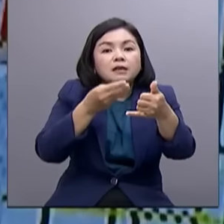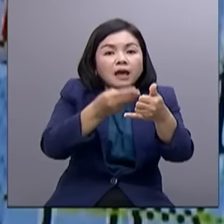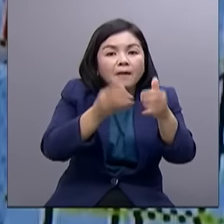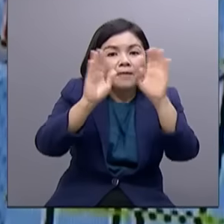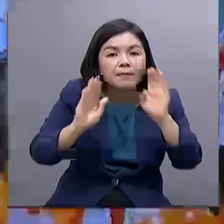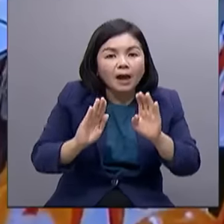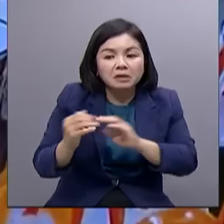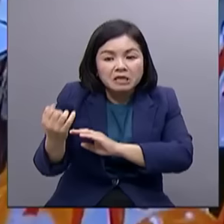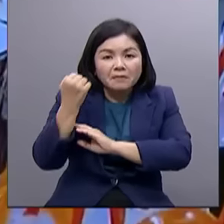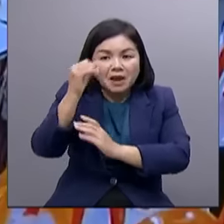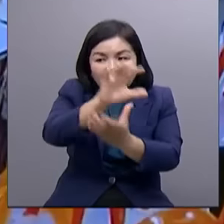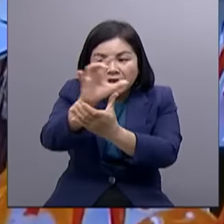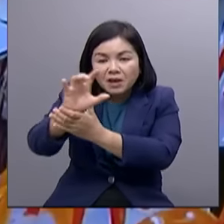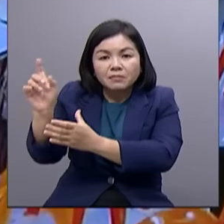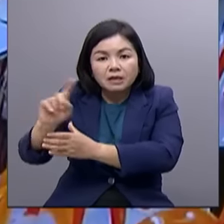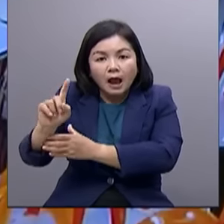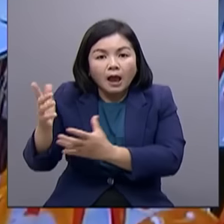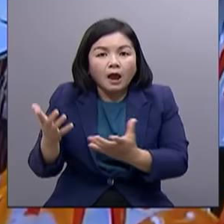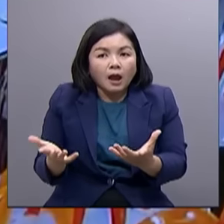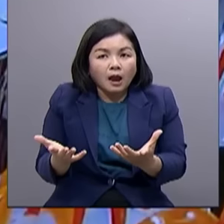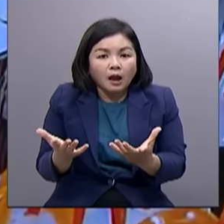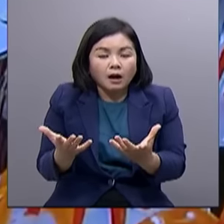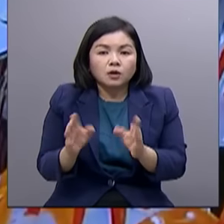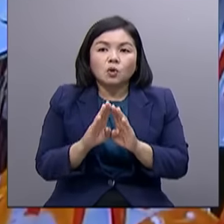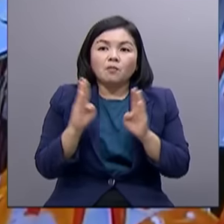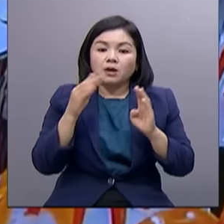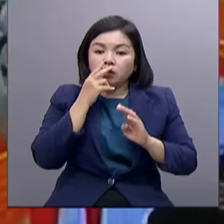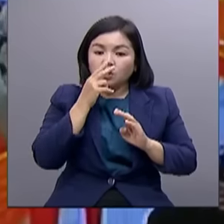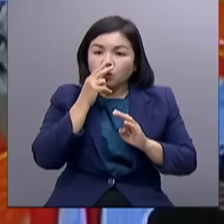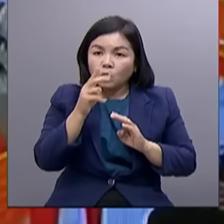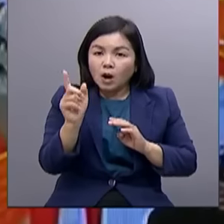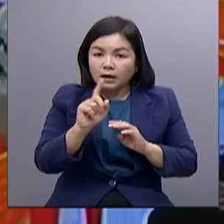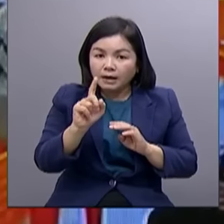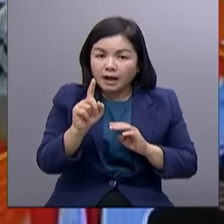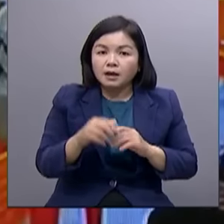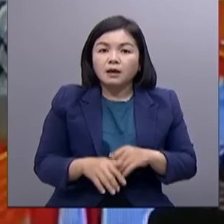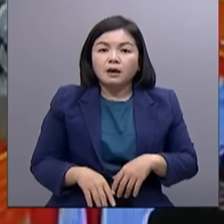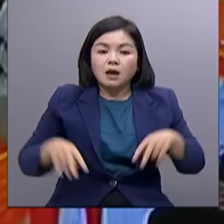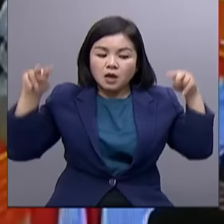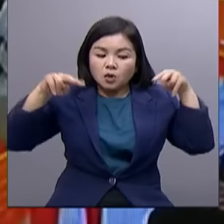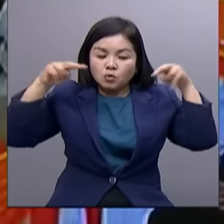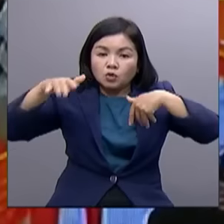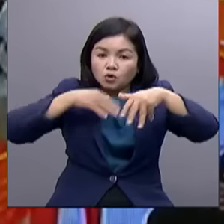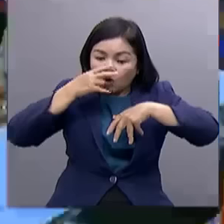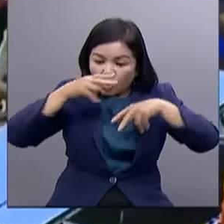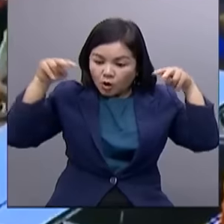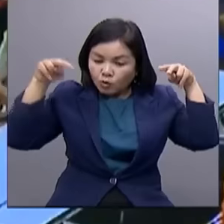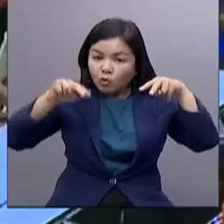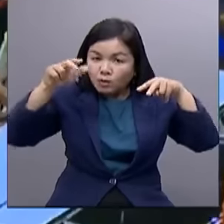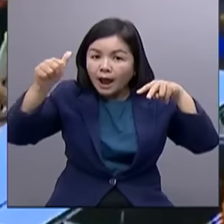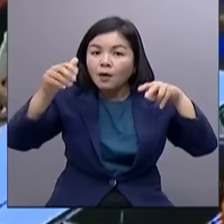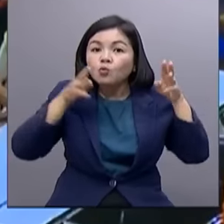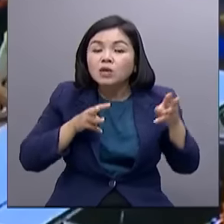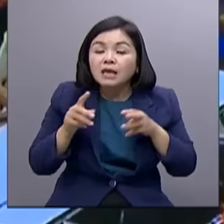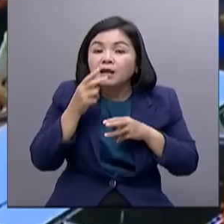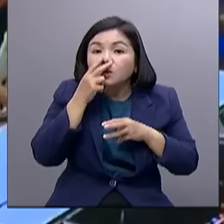ไปสังเกตการได้โดยตรงควรจะต้องเปิดกว้างในเรื่องนี้ค่ะคือให้เข้าไปสังเกตการณ์ในสถานที่เลือกตั้งได้โดยตรงไม่ใช่แค่